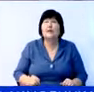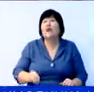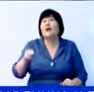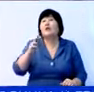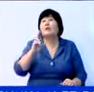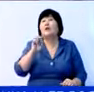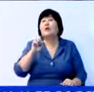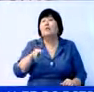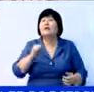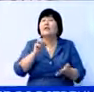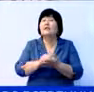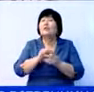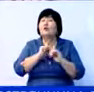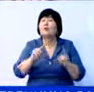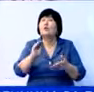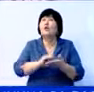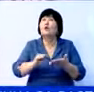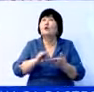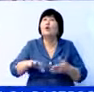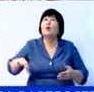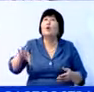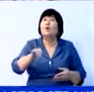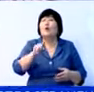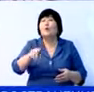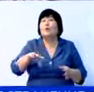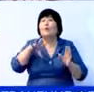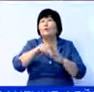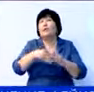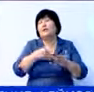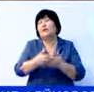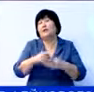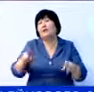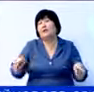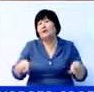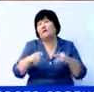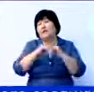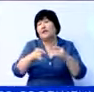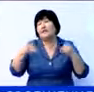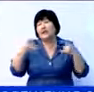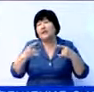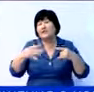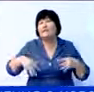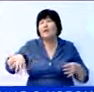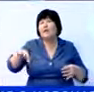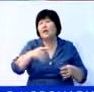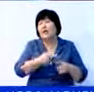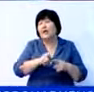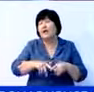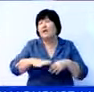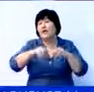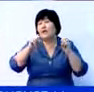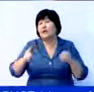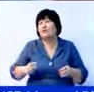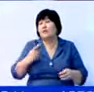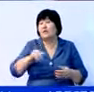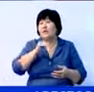Жекапар Карабала занимает особое место в журналистике области. Он внес неоценимый вклад в формирование и развитие телевидения региона. Это квалифицированный менеджер